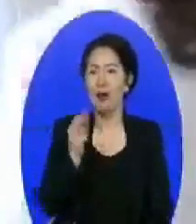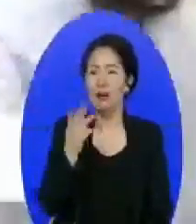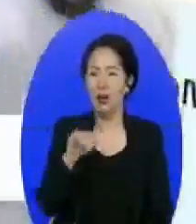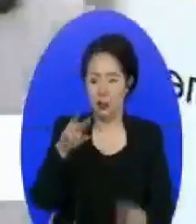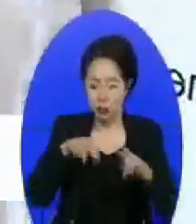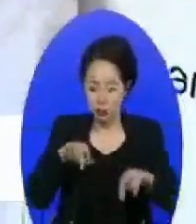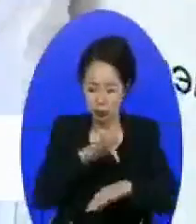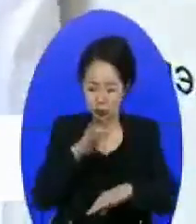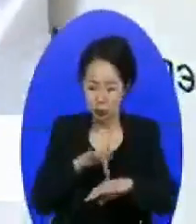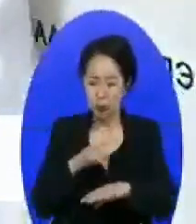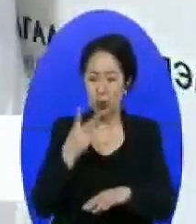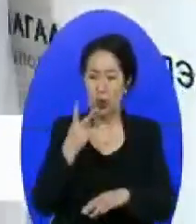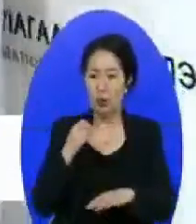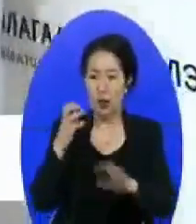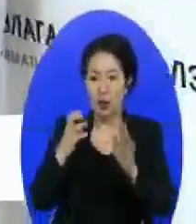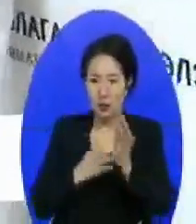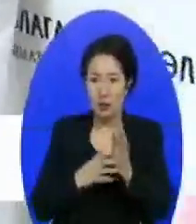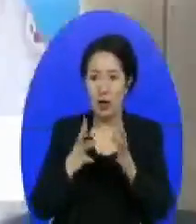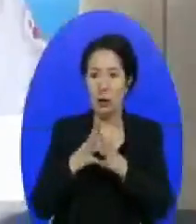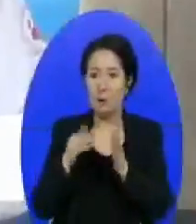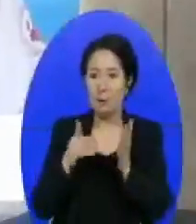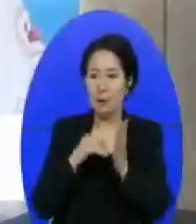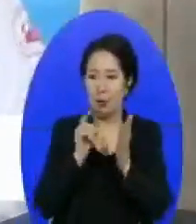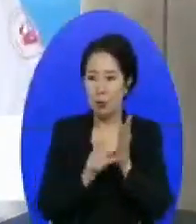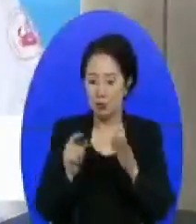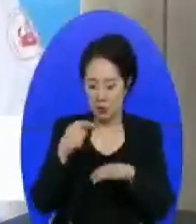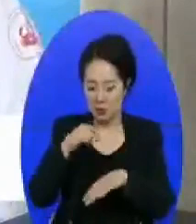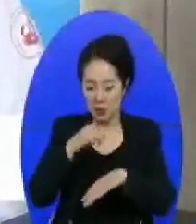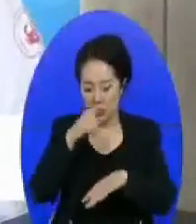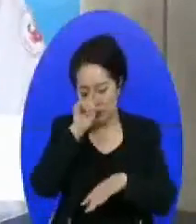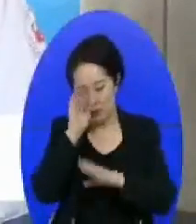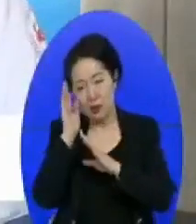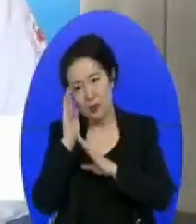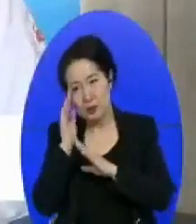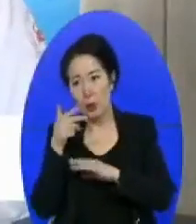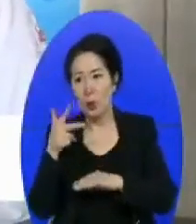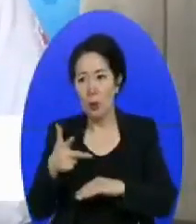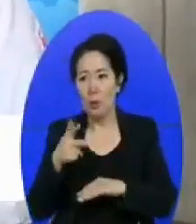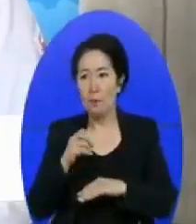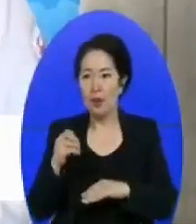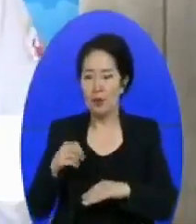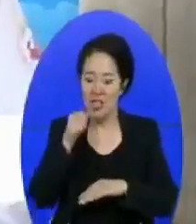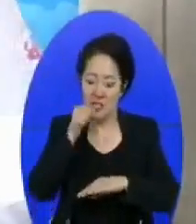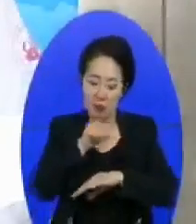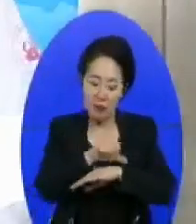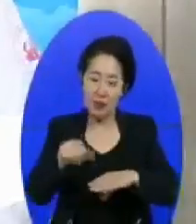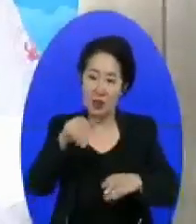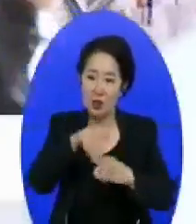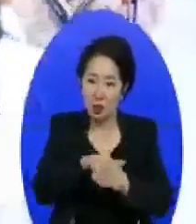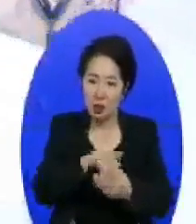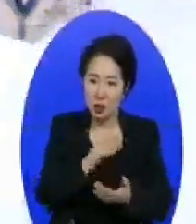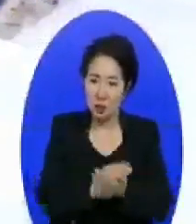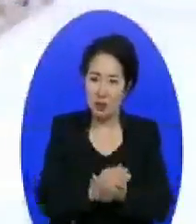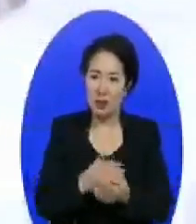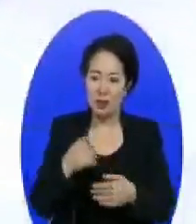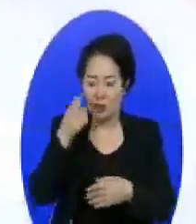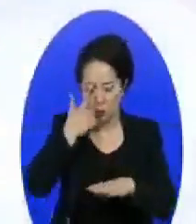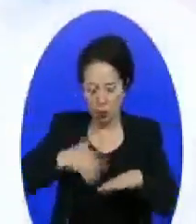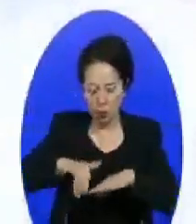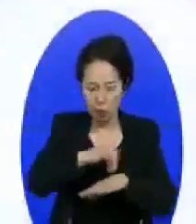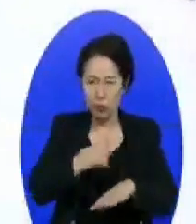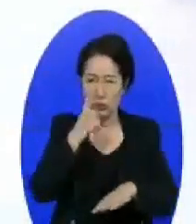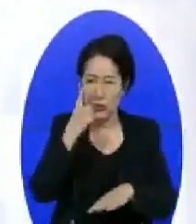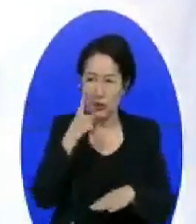үндэсний төвд 2019 онд 10,000 гаруй хүн хэвтэн эмчилүүлж 30,000 гаруй хүн хавдрын мэс засал хийлгэсэн байна. Улсдаа ганц